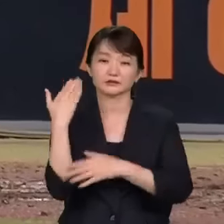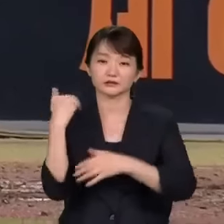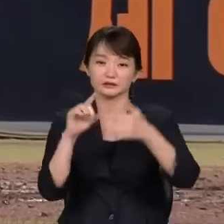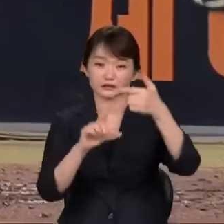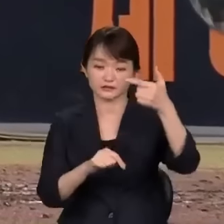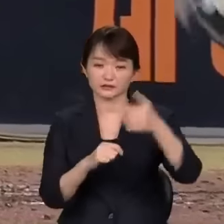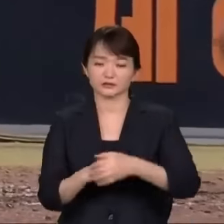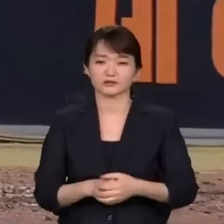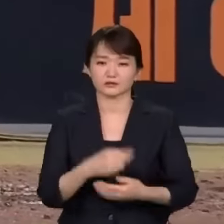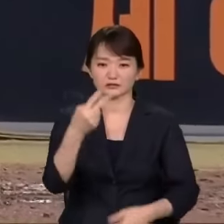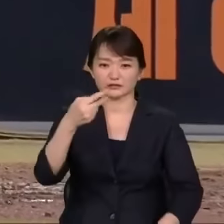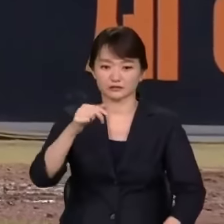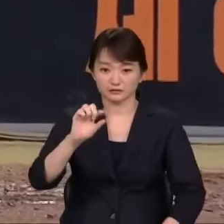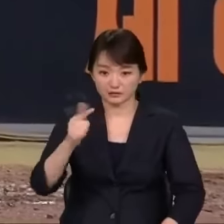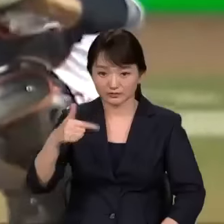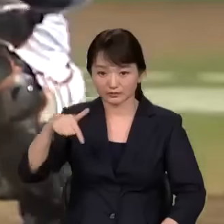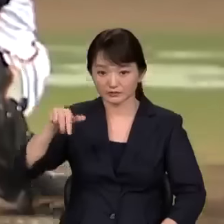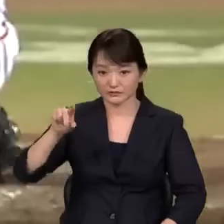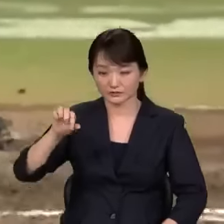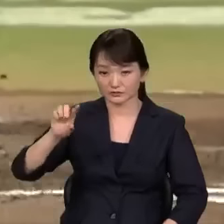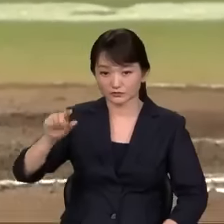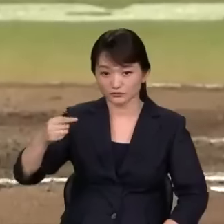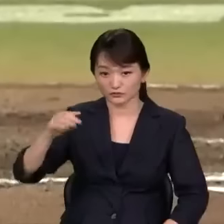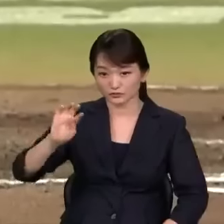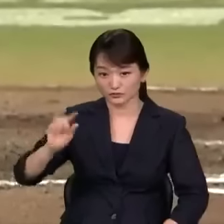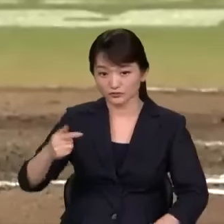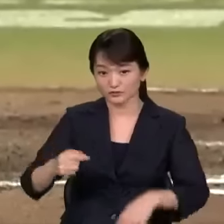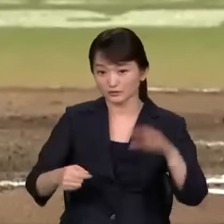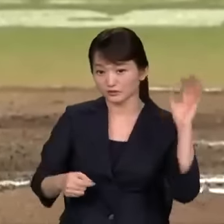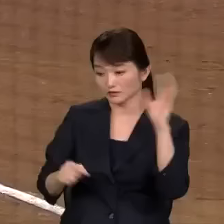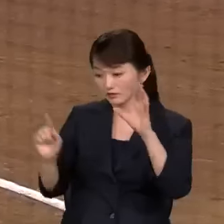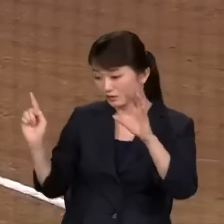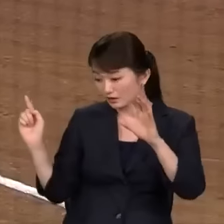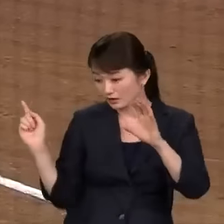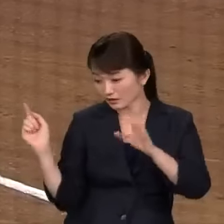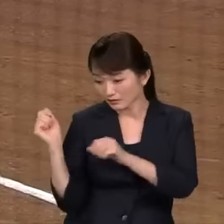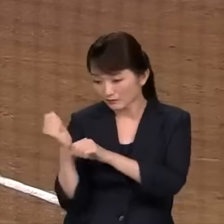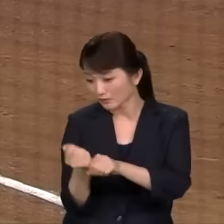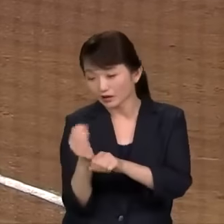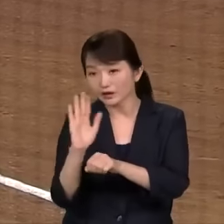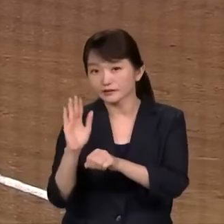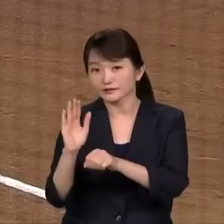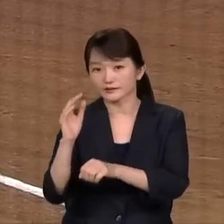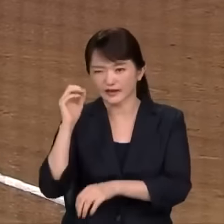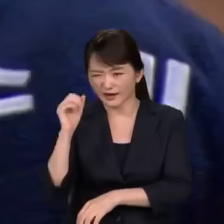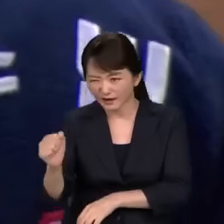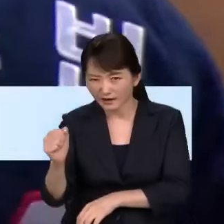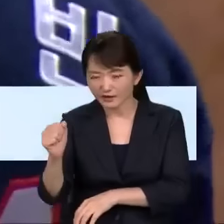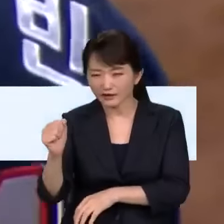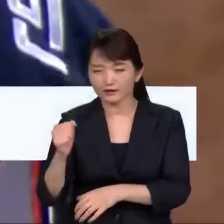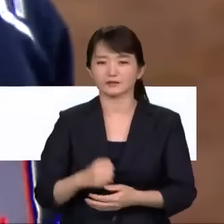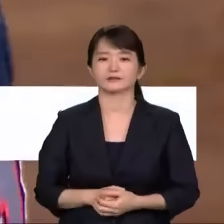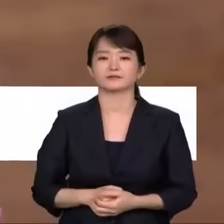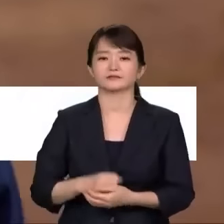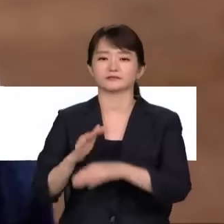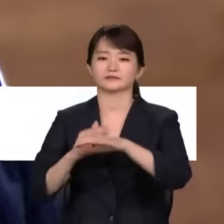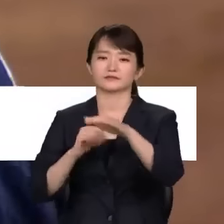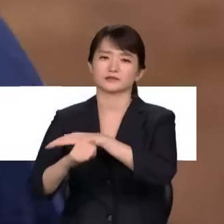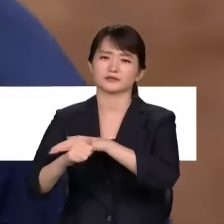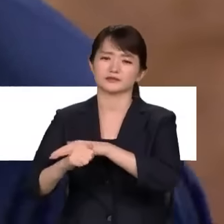두산 정수빈은 방망이가 거의 돌아가지 않았는데도 스트라이크 판정을 당했습니다. 체크 스윙 판정에 선수들은